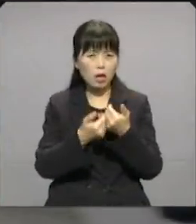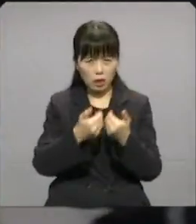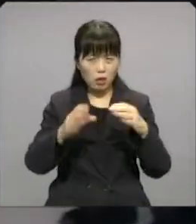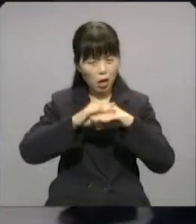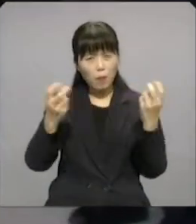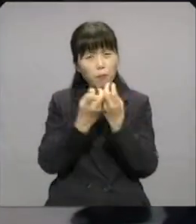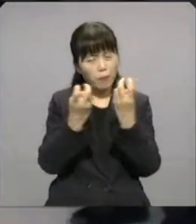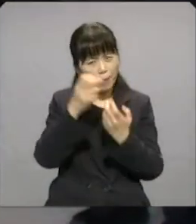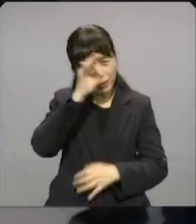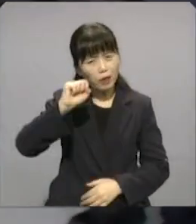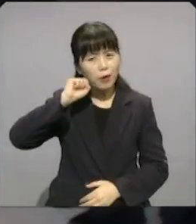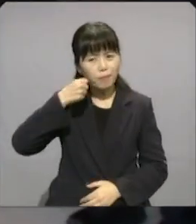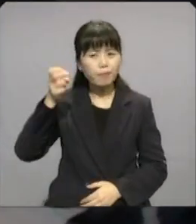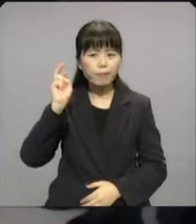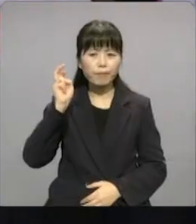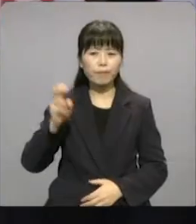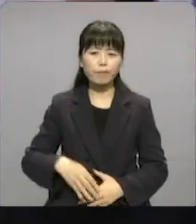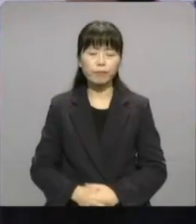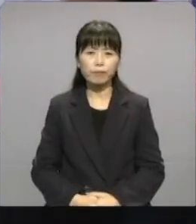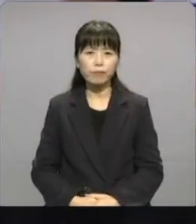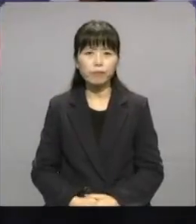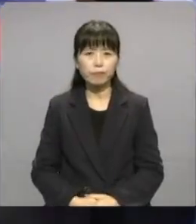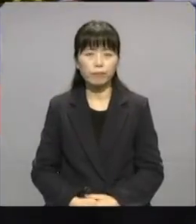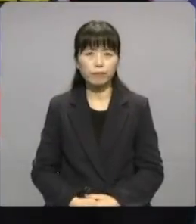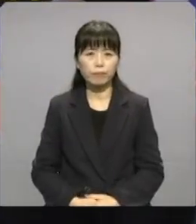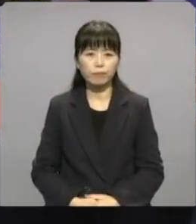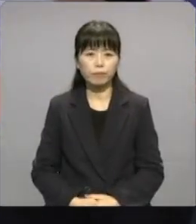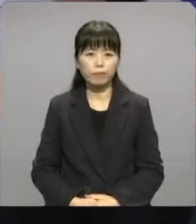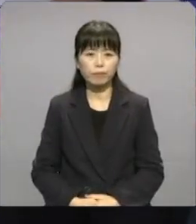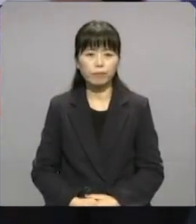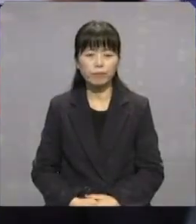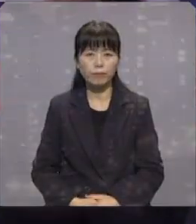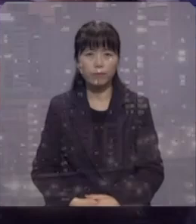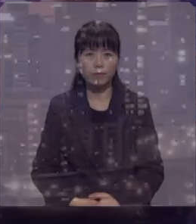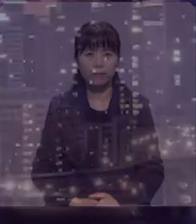갈등은 출구를 찾기가 쉽지 않아 보입니다. OBS 뉴스 홍다연입니다.